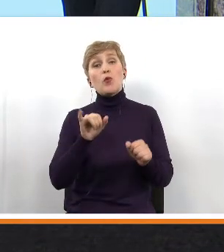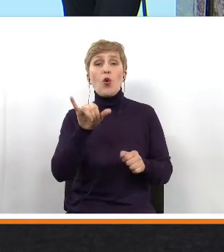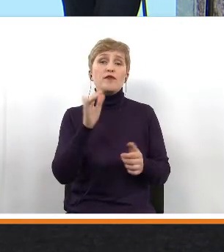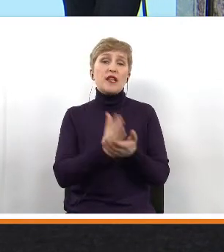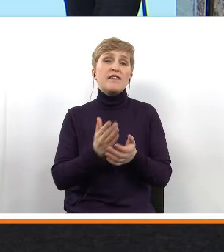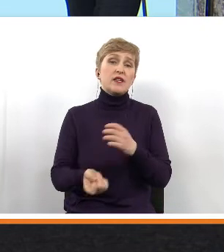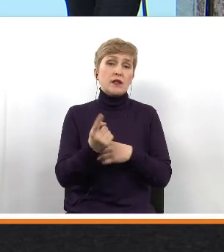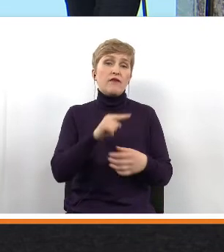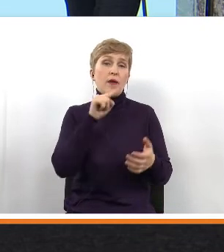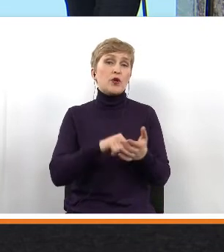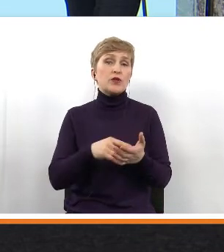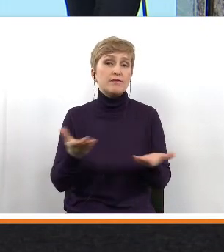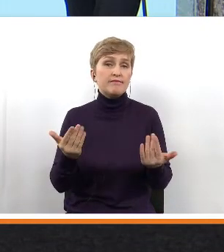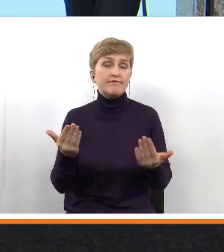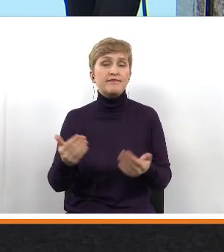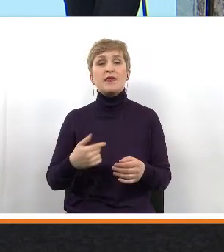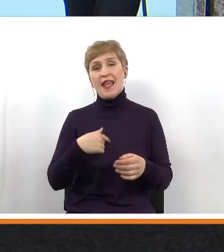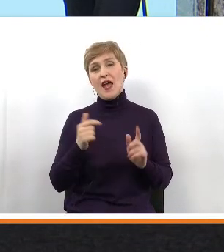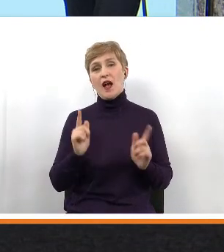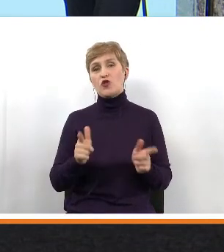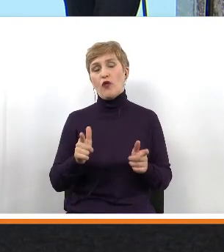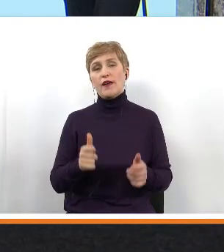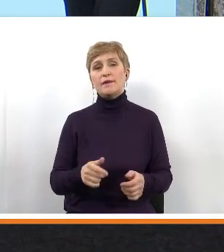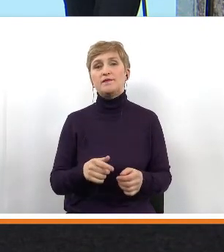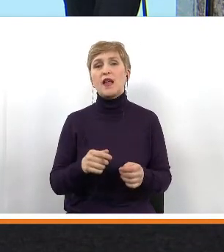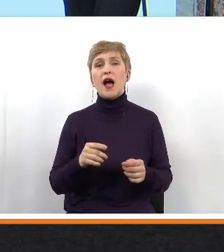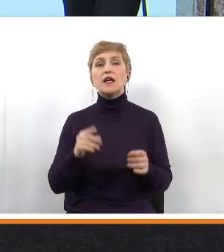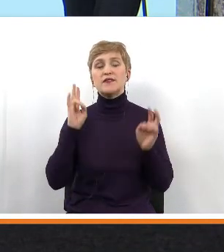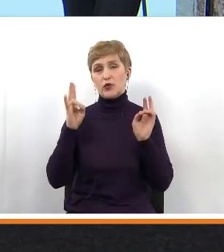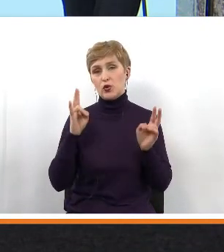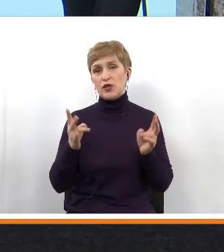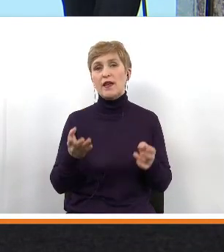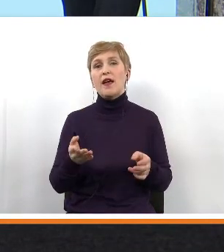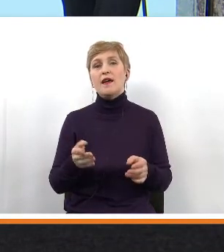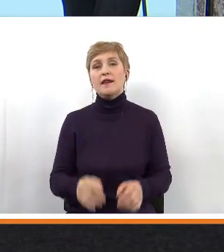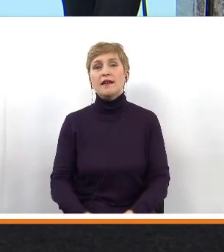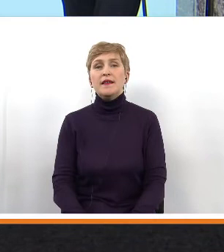какой-то вопрос есть, то я, конечно, готова озвучить. А так...